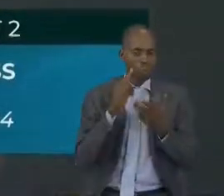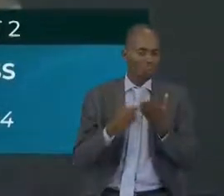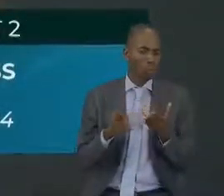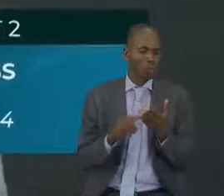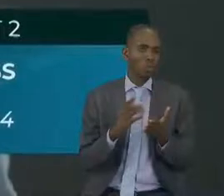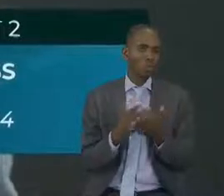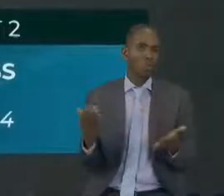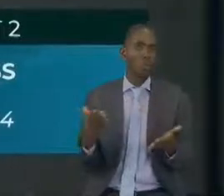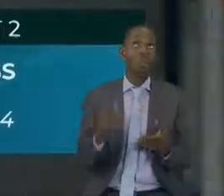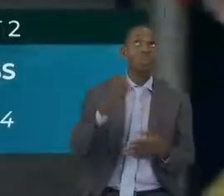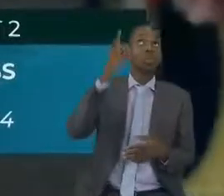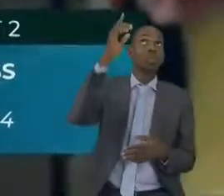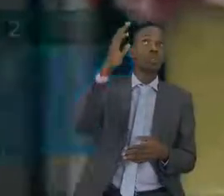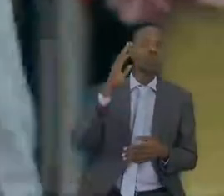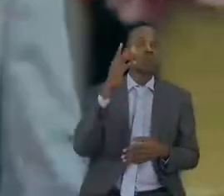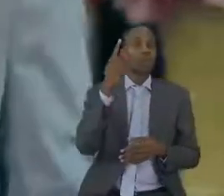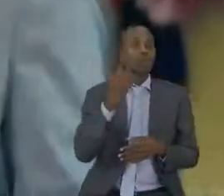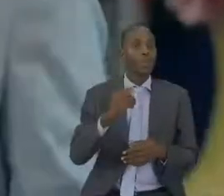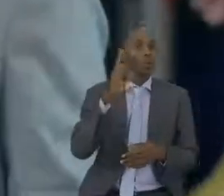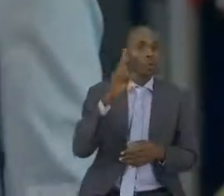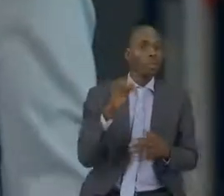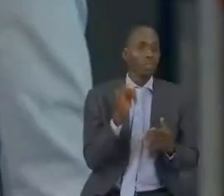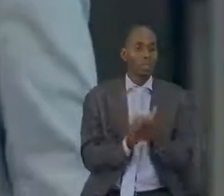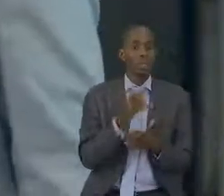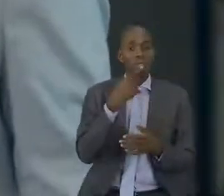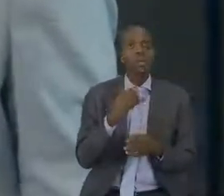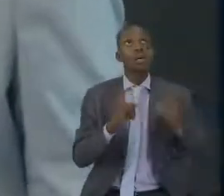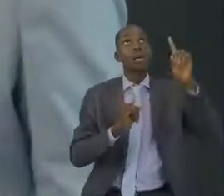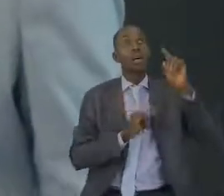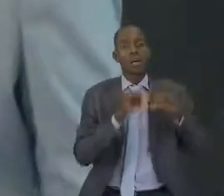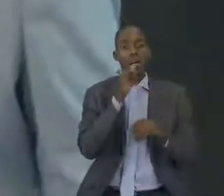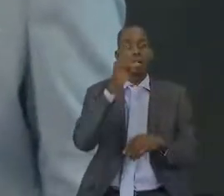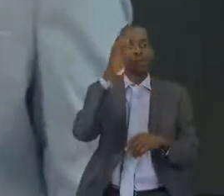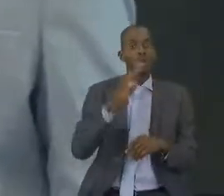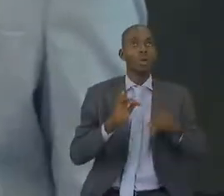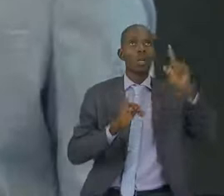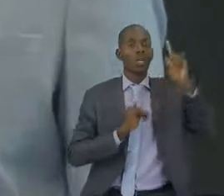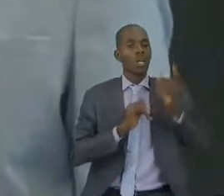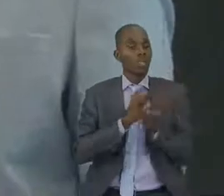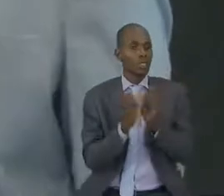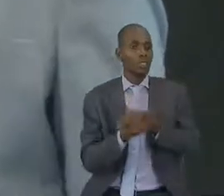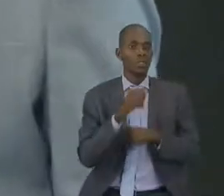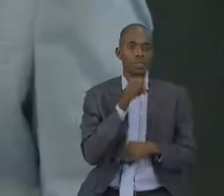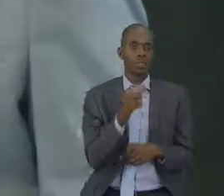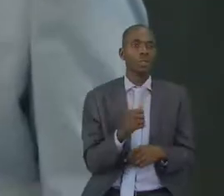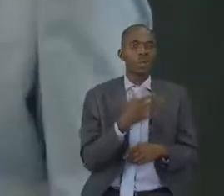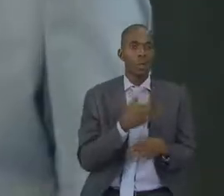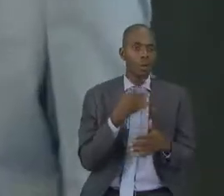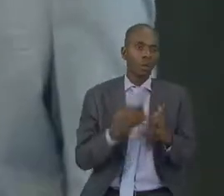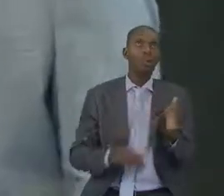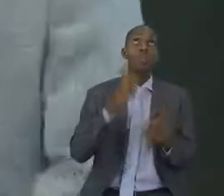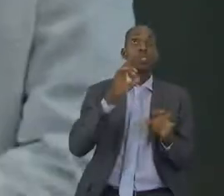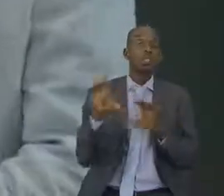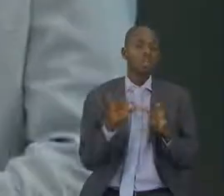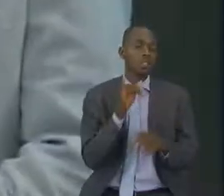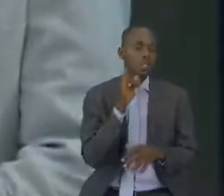Dieu, celui qui dit je suis Dieu et je ne change pas. Et ce qu'il a fait hier, il